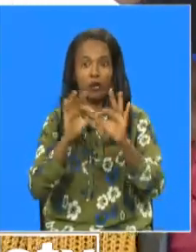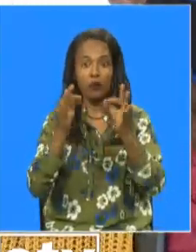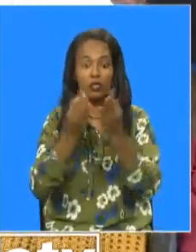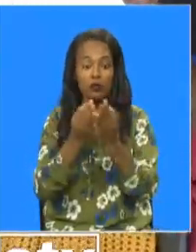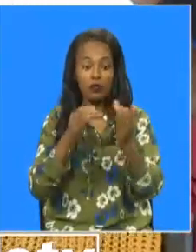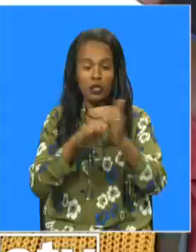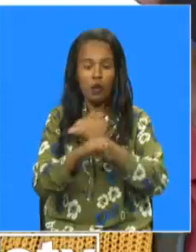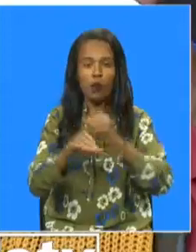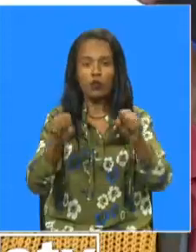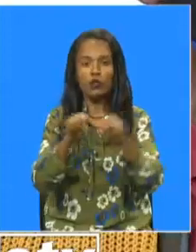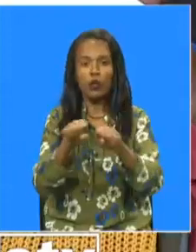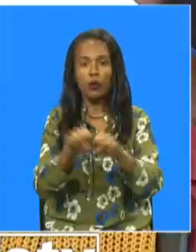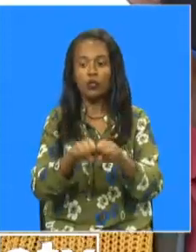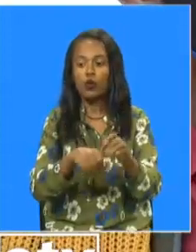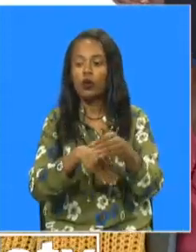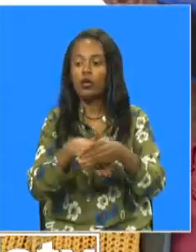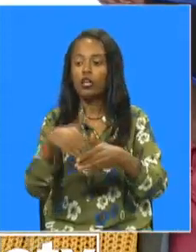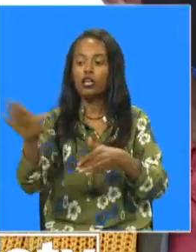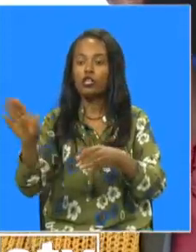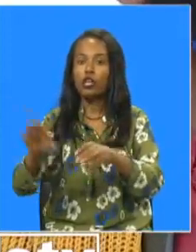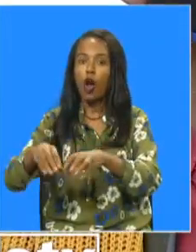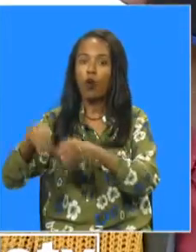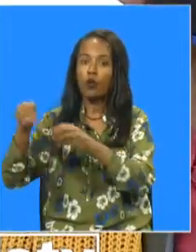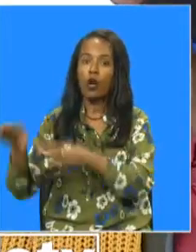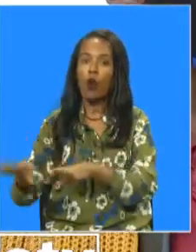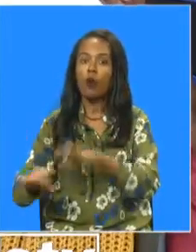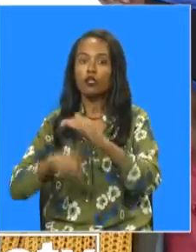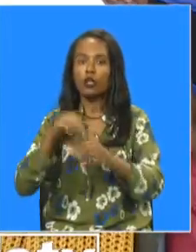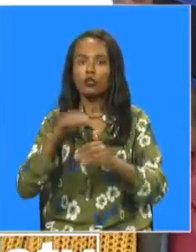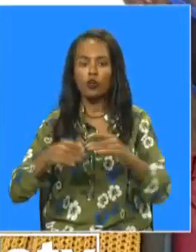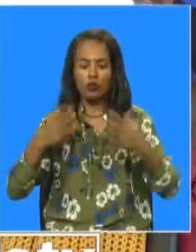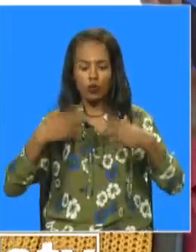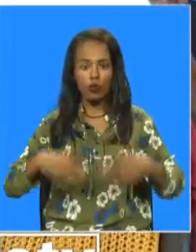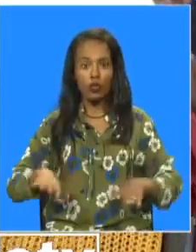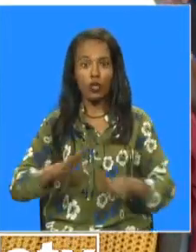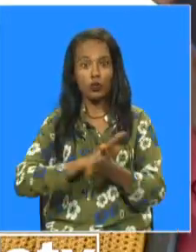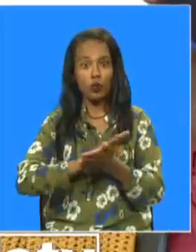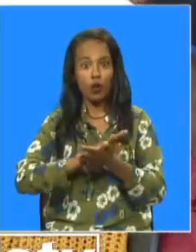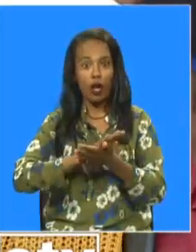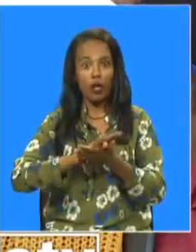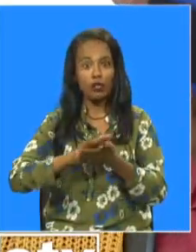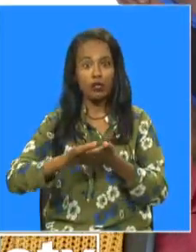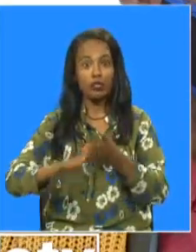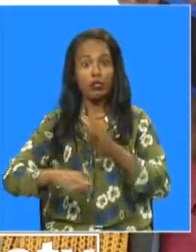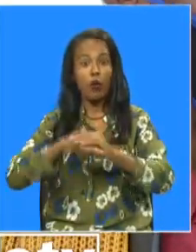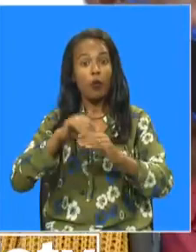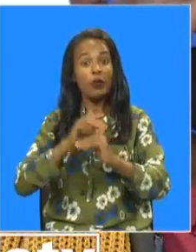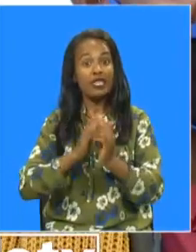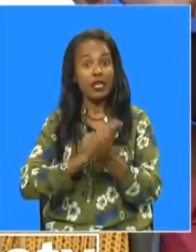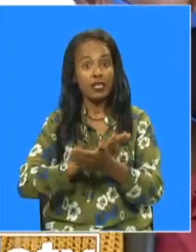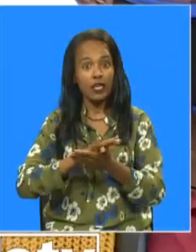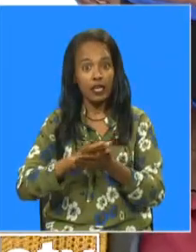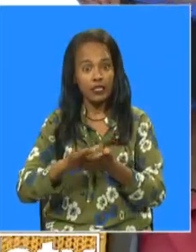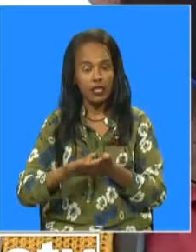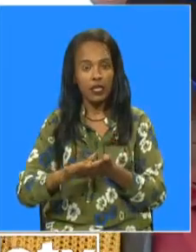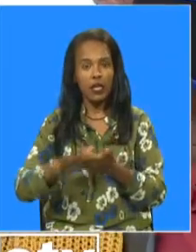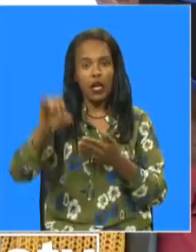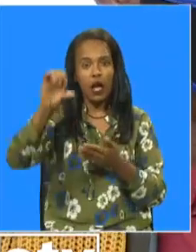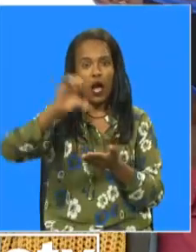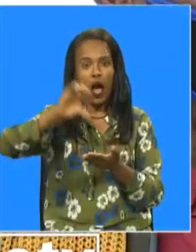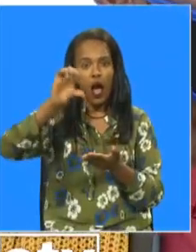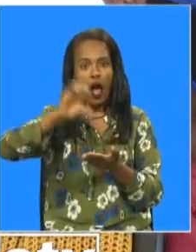ሲገቡ ጫማቸውን ከወደ እጅ አውልቀው እጃቸውን ሆነ ሰውነታቸውን አጽድተው በሳኒታይዘር